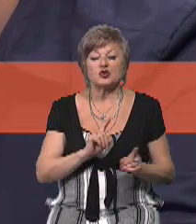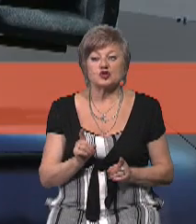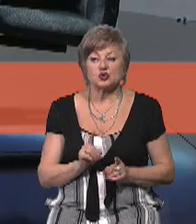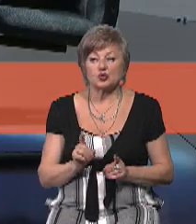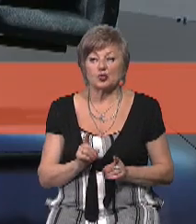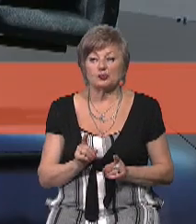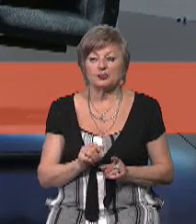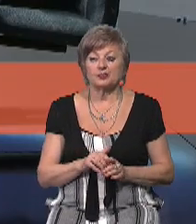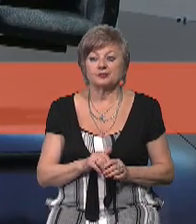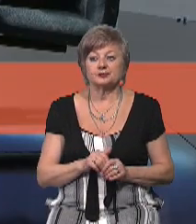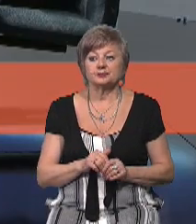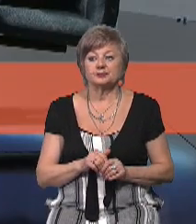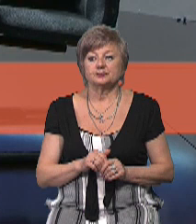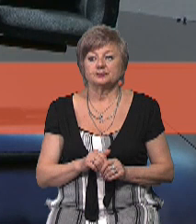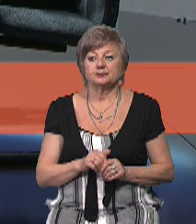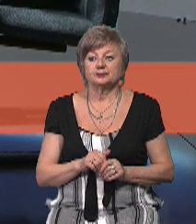що